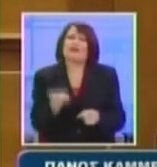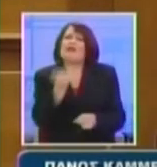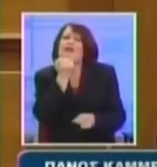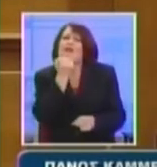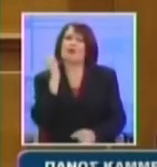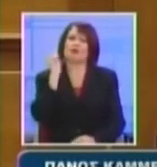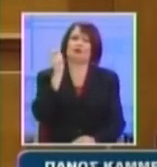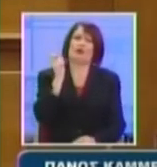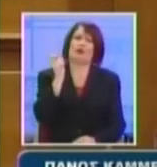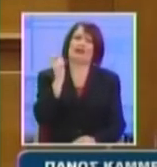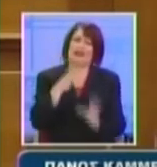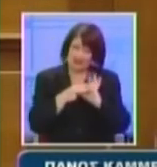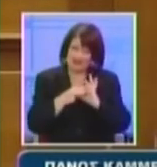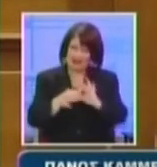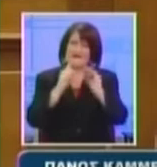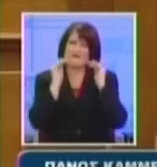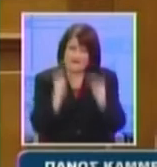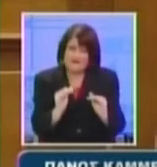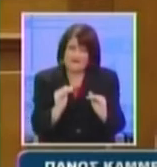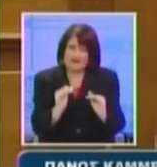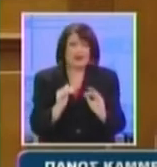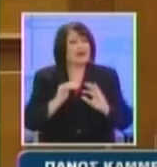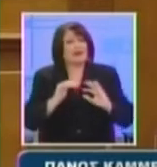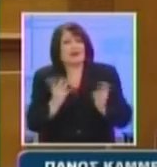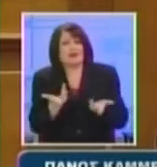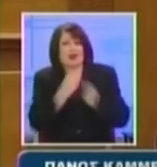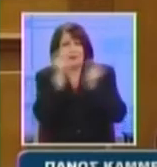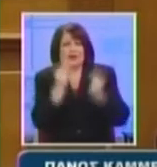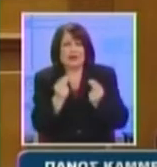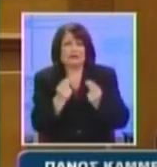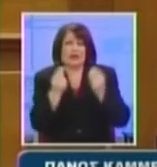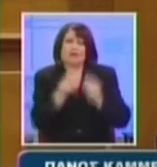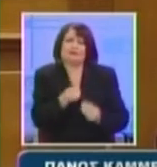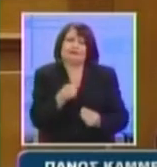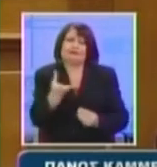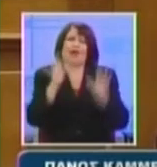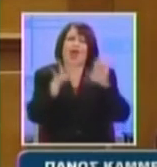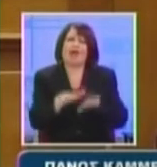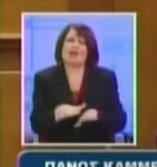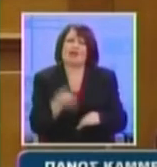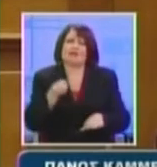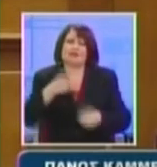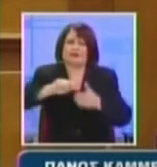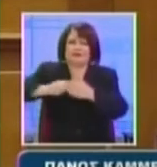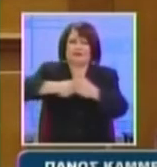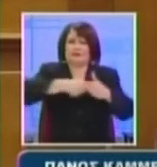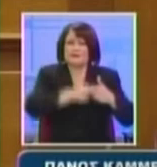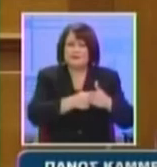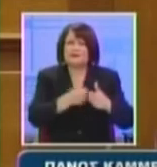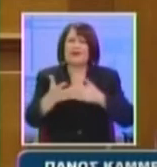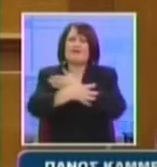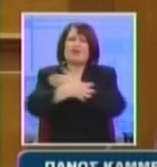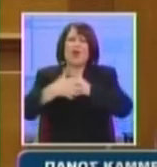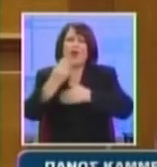πολιτική θα τη συνεχίσουμε και την ακολουθήσουμε με αποτέλεσμα περισσότερους ανέργους, Περισσότερα λουκέτα, μεγαλύτερη